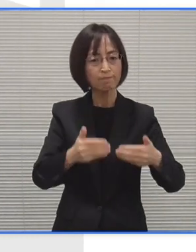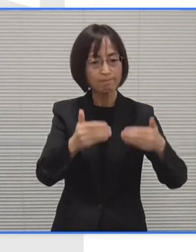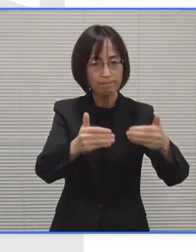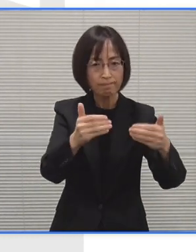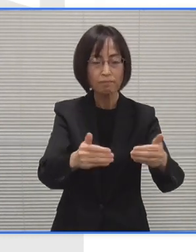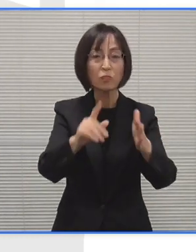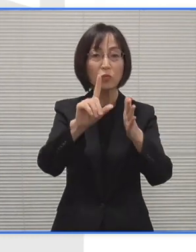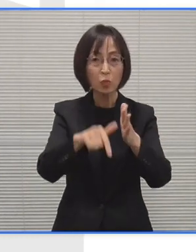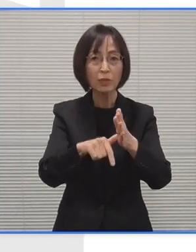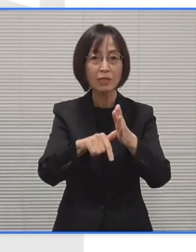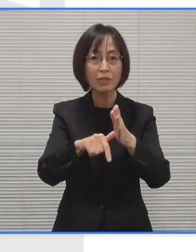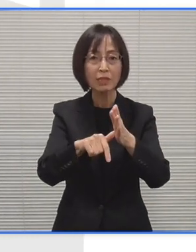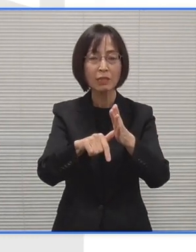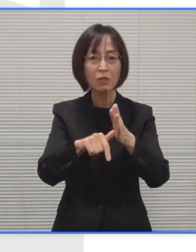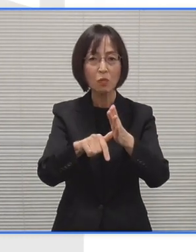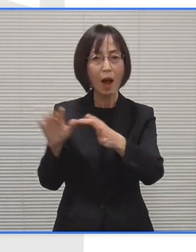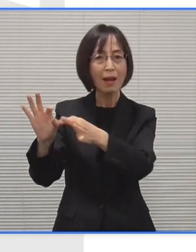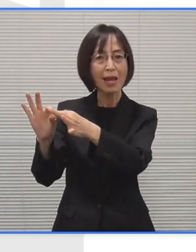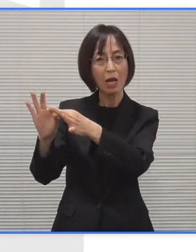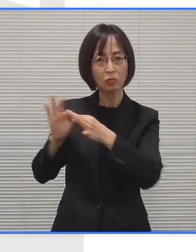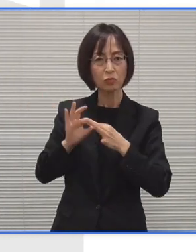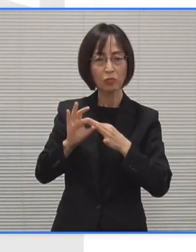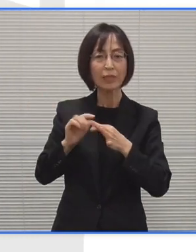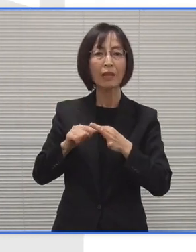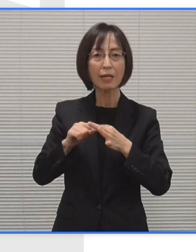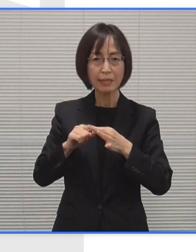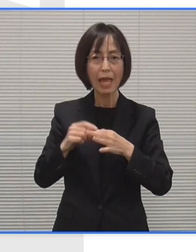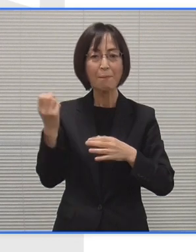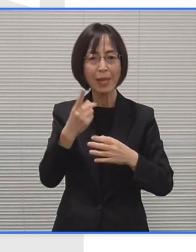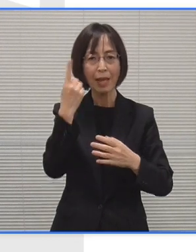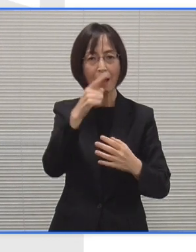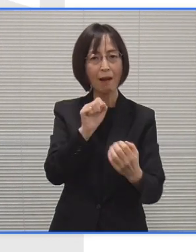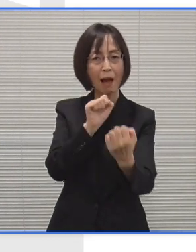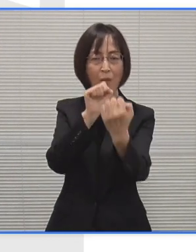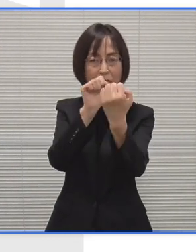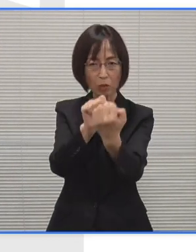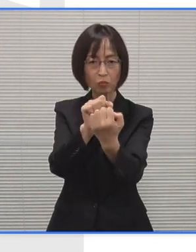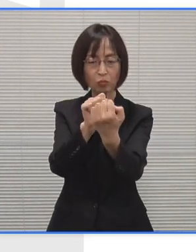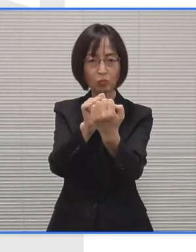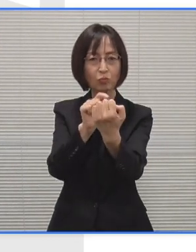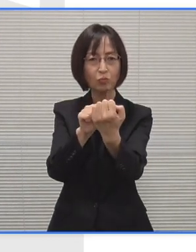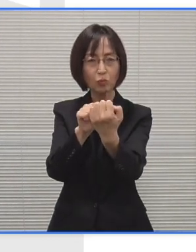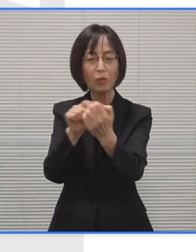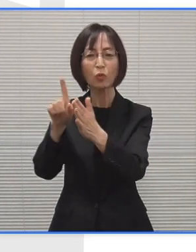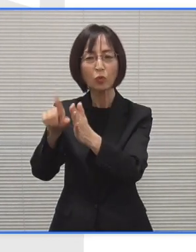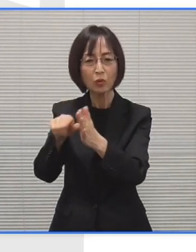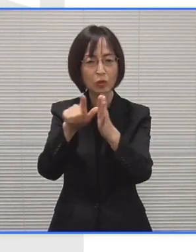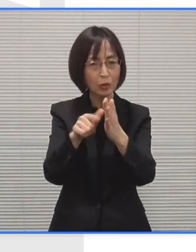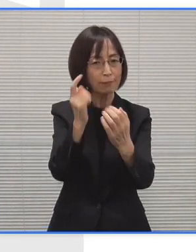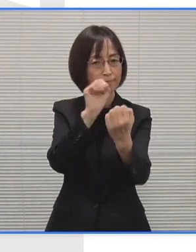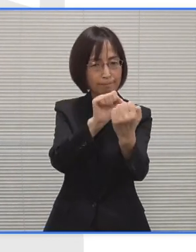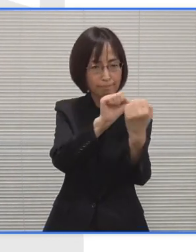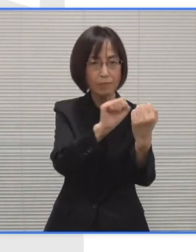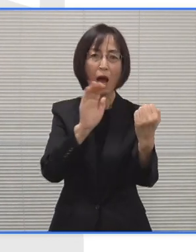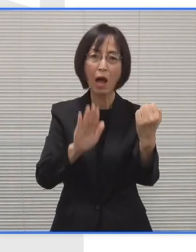絡頂戴して、また顔を合わせることがその都度あるんではないかと思います